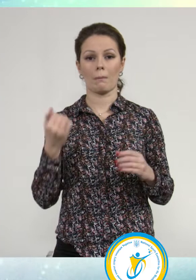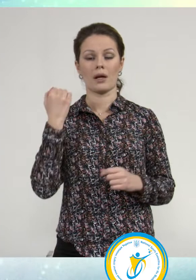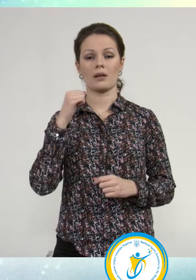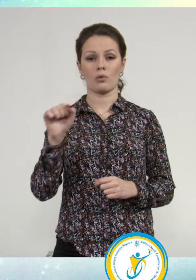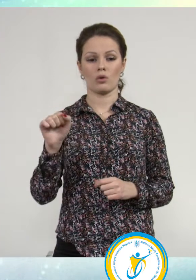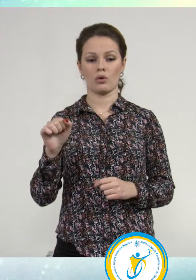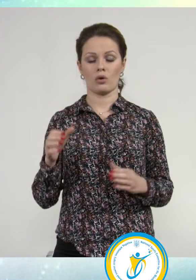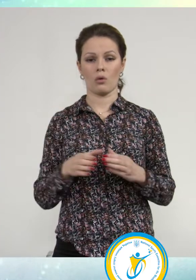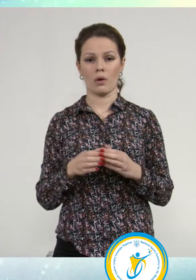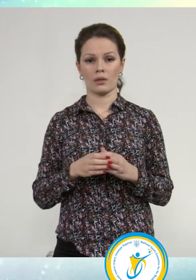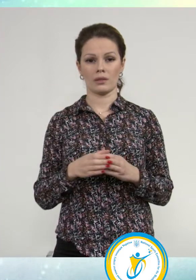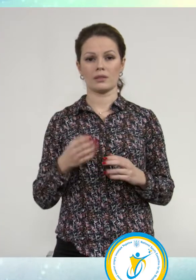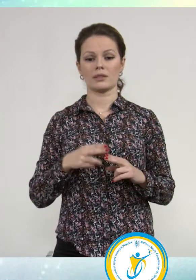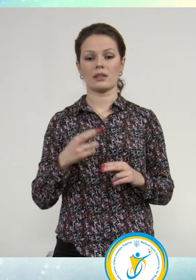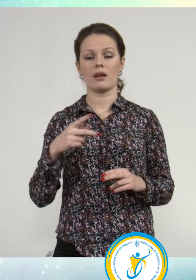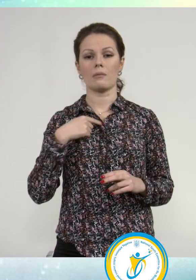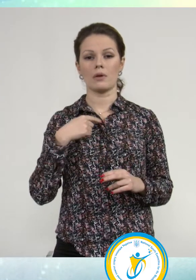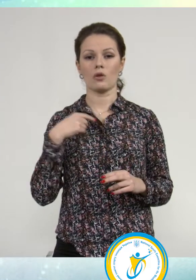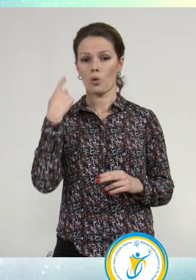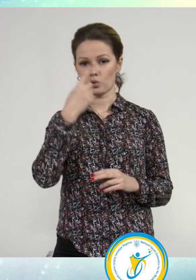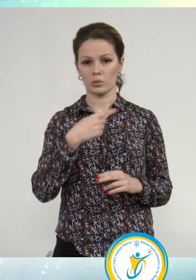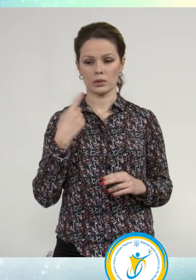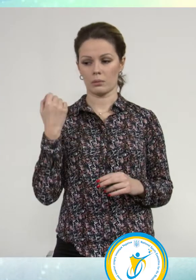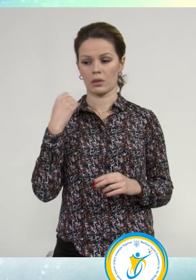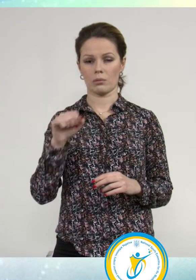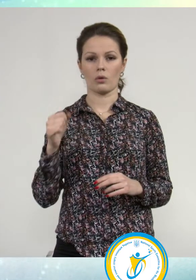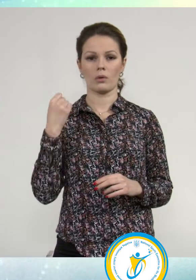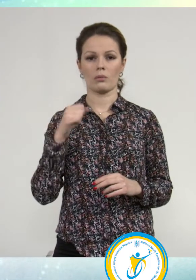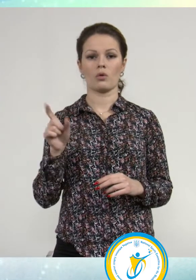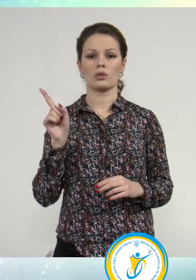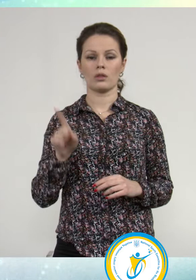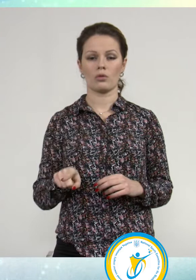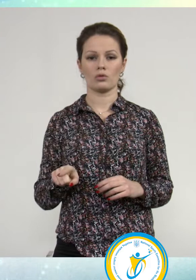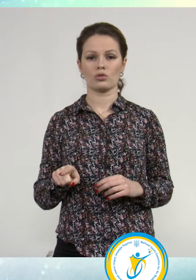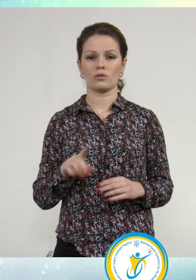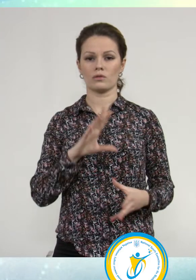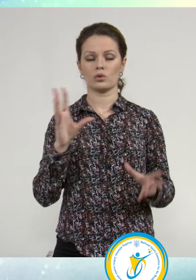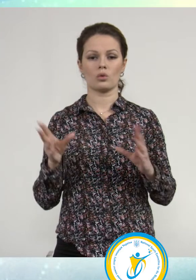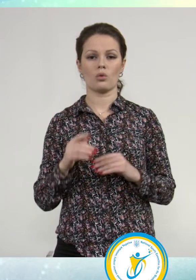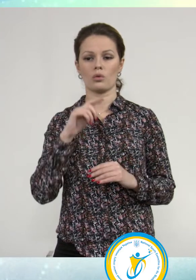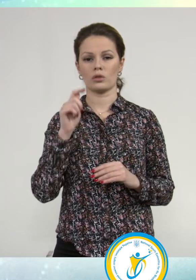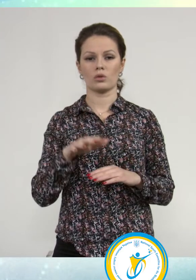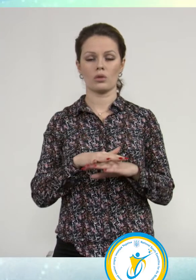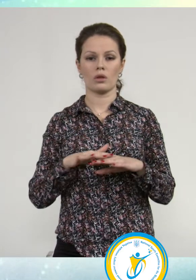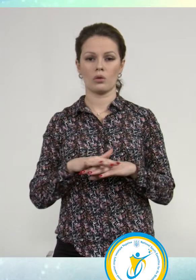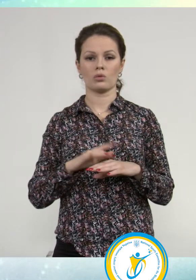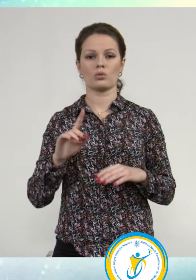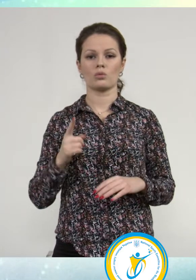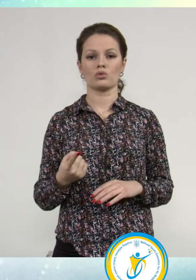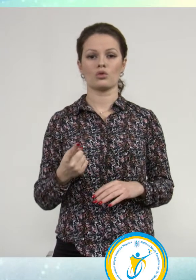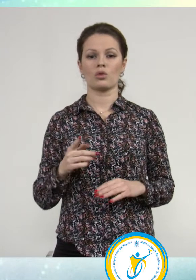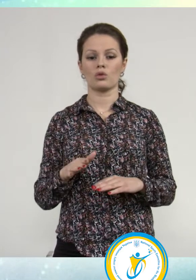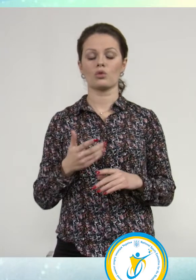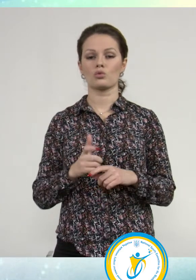команди, це для мене особиста перемога. Перемога також всього українського народу, тому що дуже довгий і